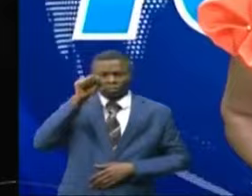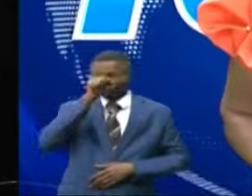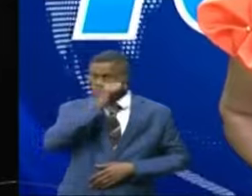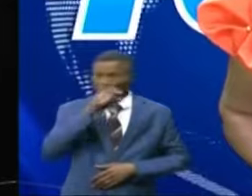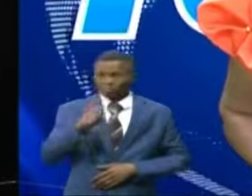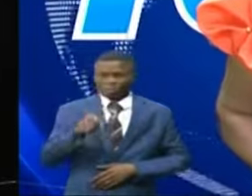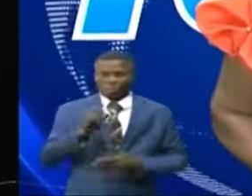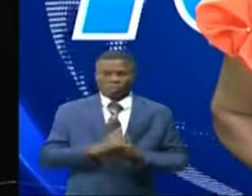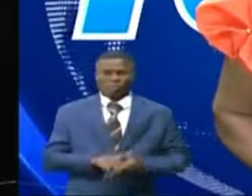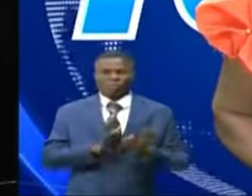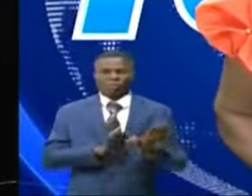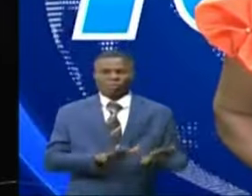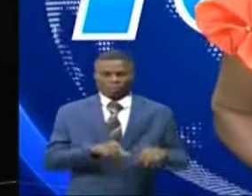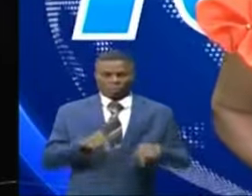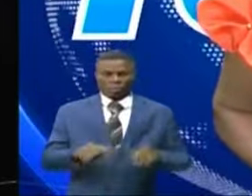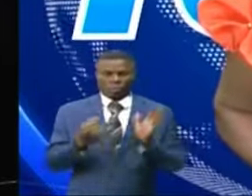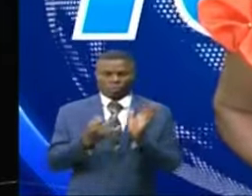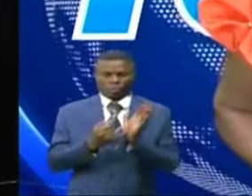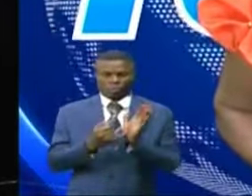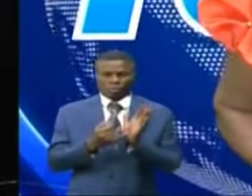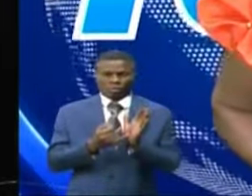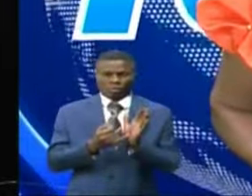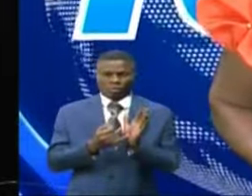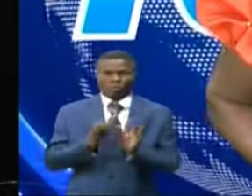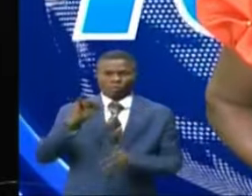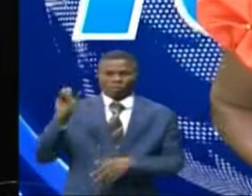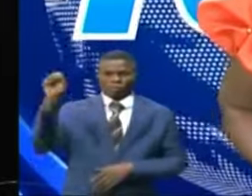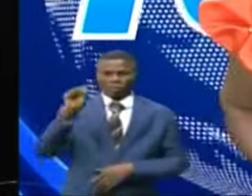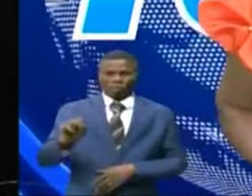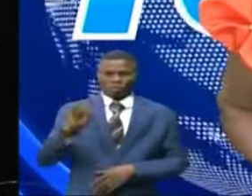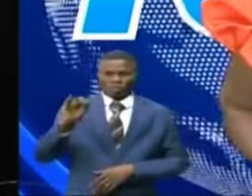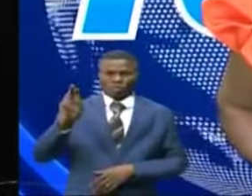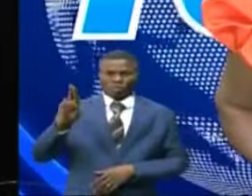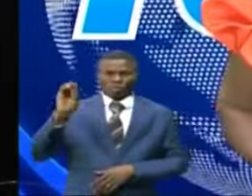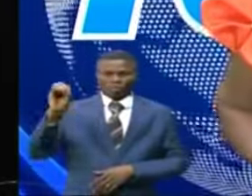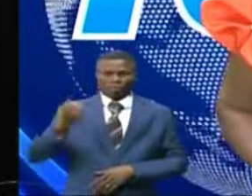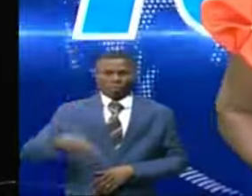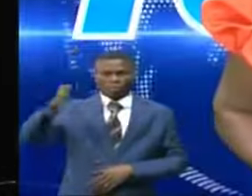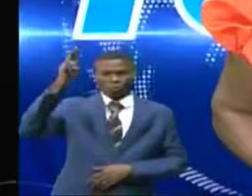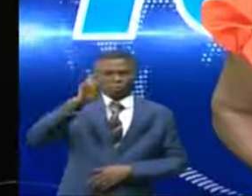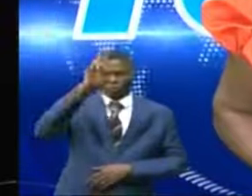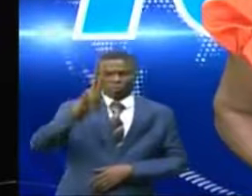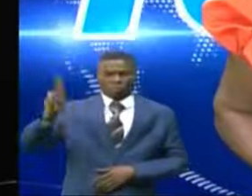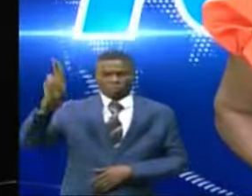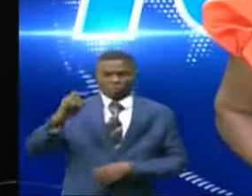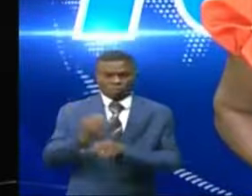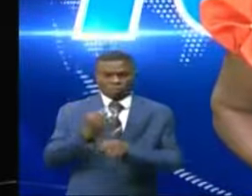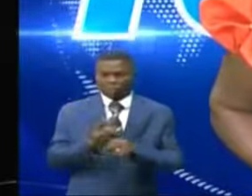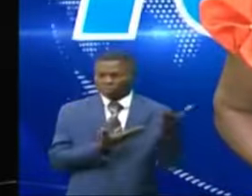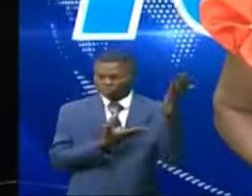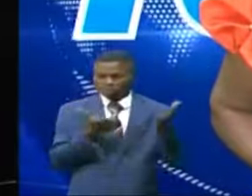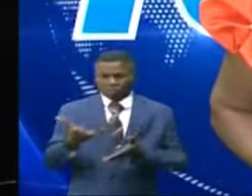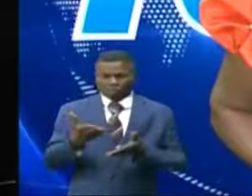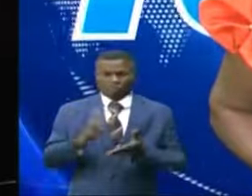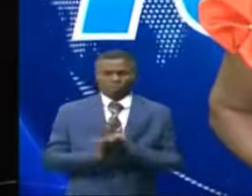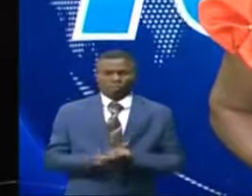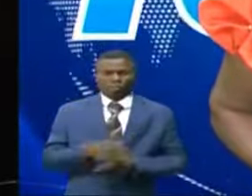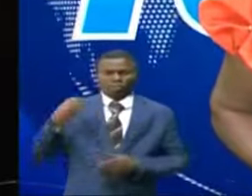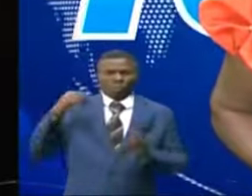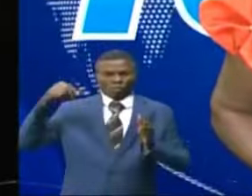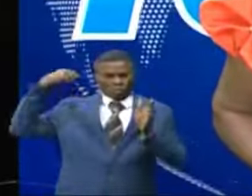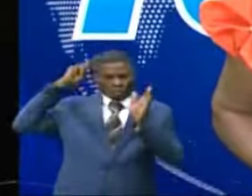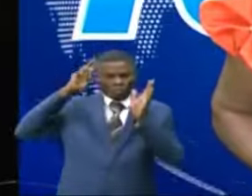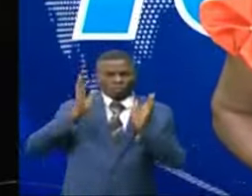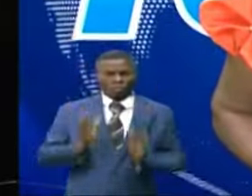Kienge est attendu ce samedi à Isiro dans le Haut-Touélé en mission officielle. À cette occasion, le gouverneur